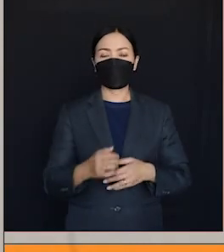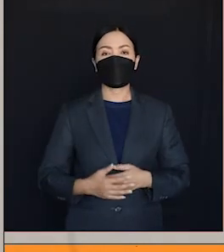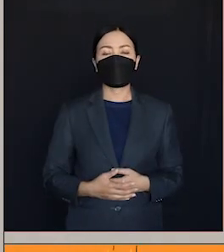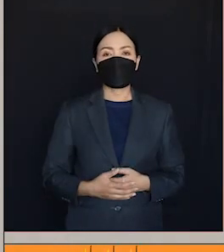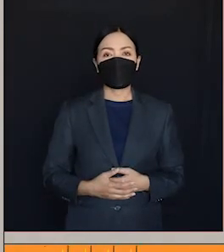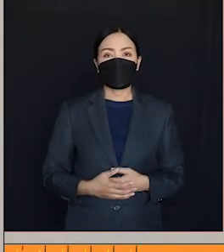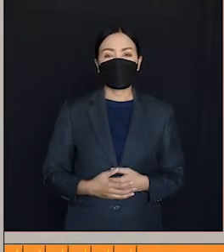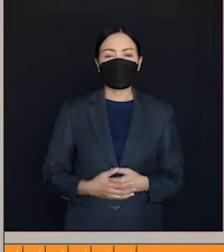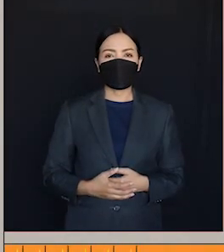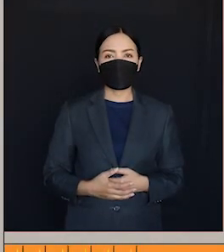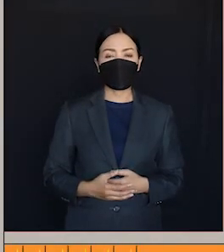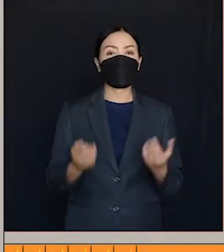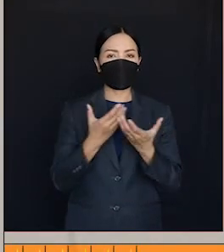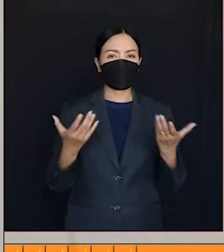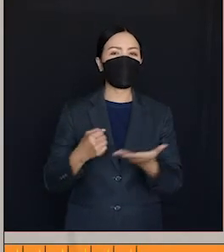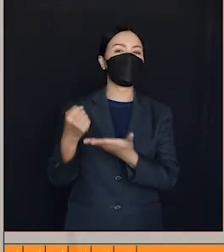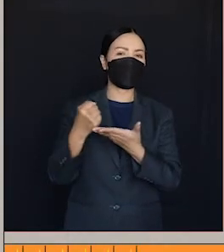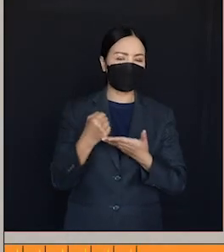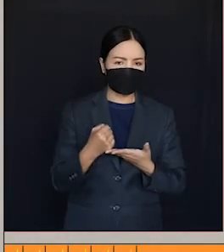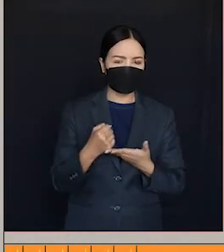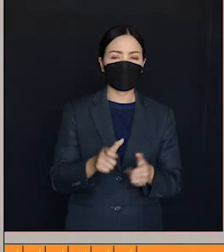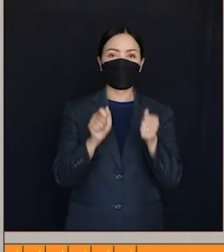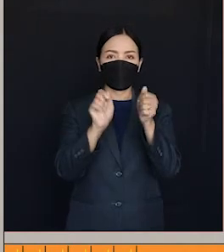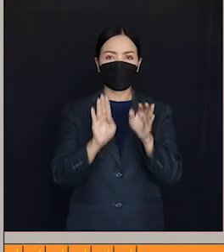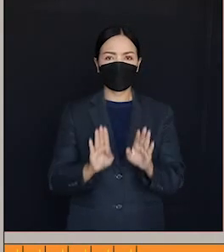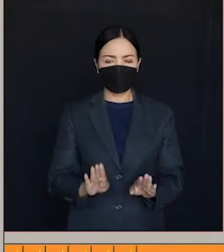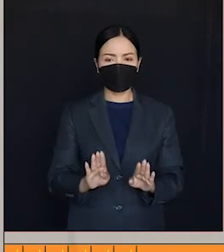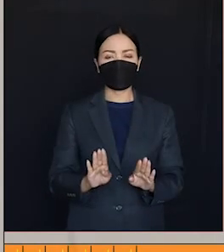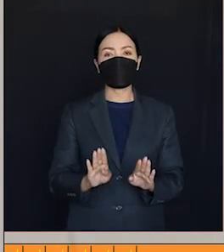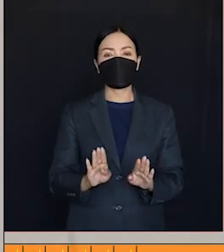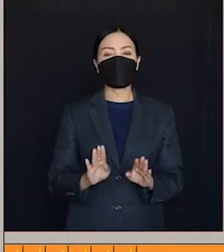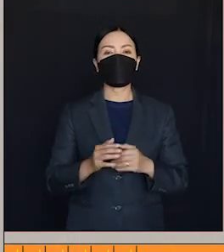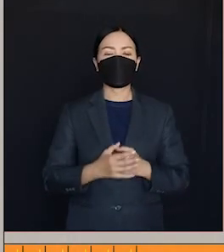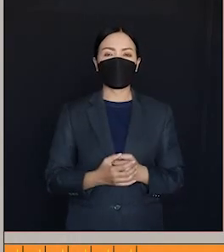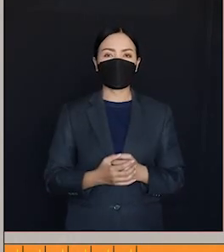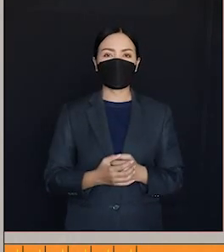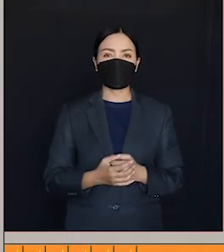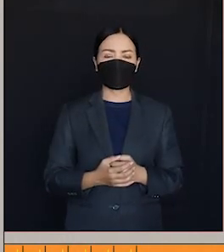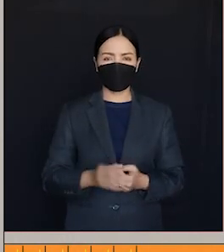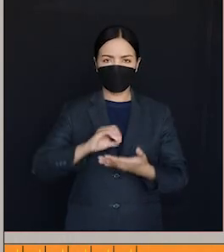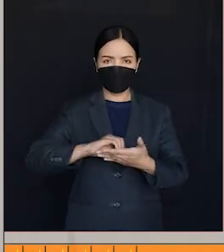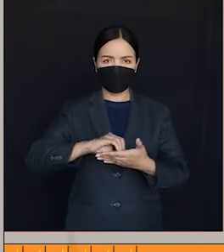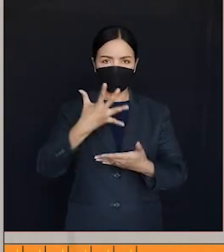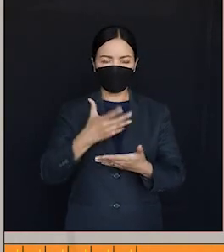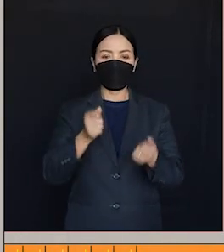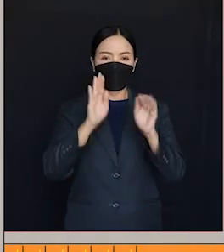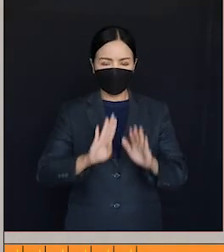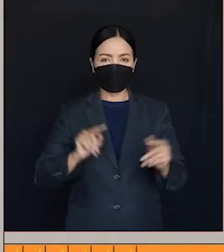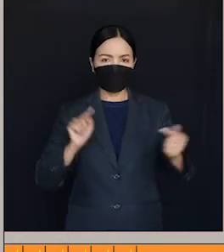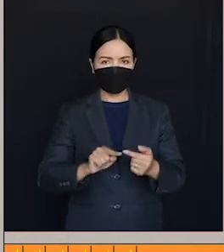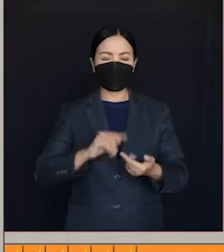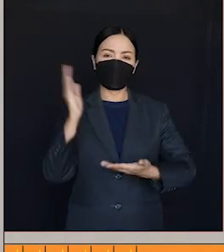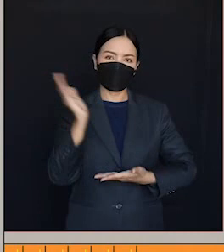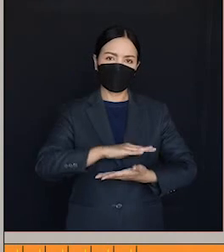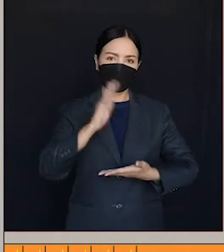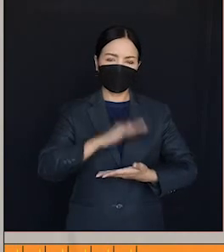ให้ใช้เครื่องมือเดียวกันในการออกแบบสื่อสิ่งพิมพ์นะคะซึ่งเป็นโปรแกรมออกแบบสื่อสิ่งพิมพ์น